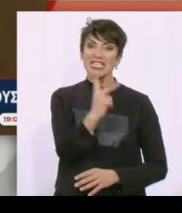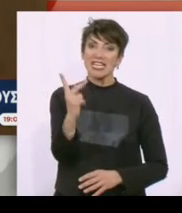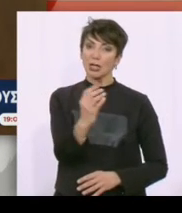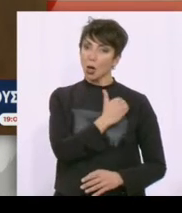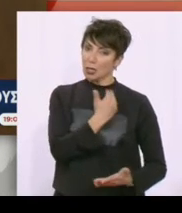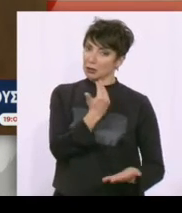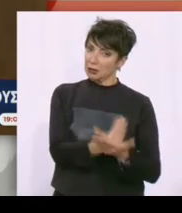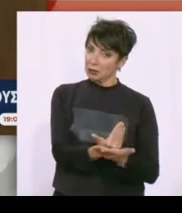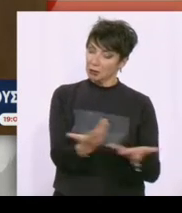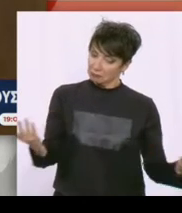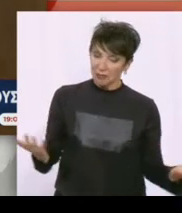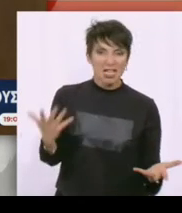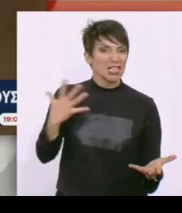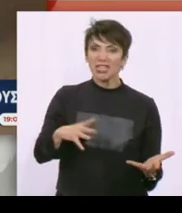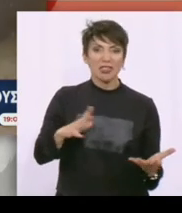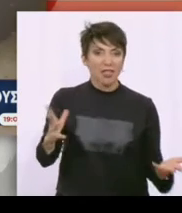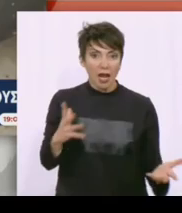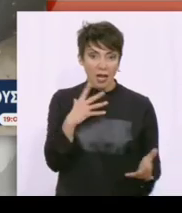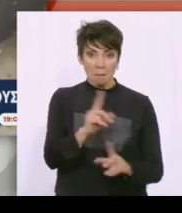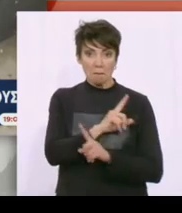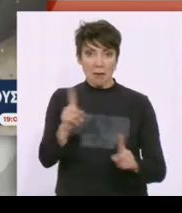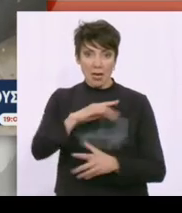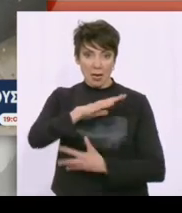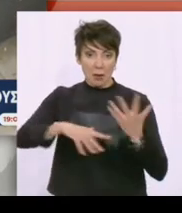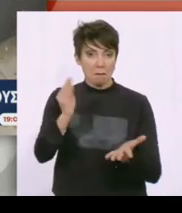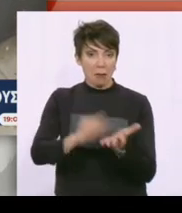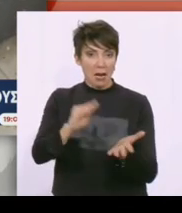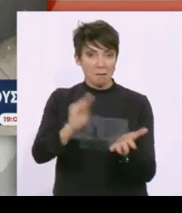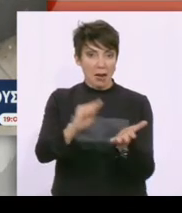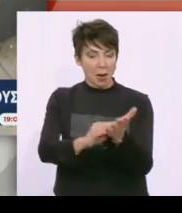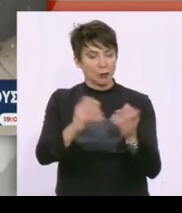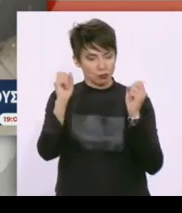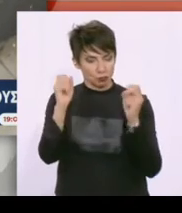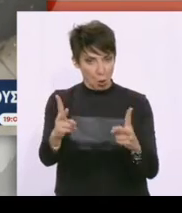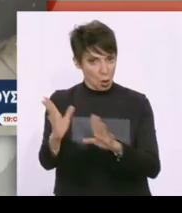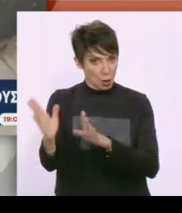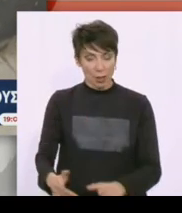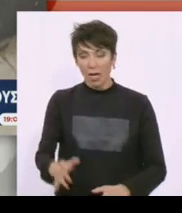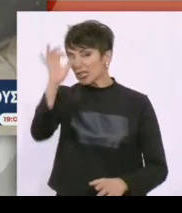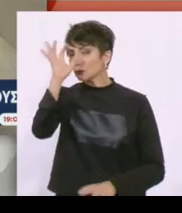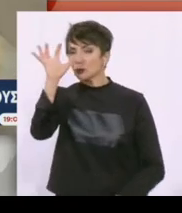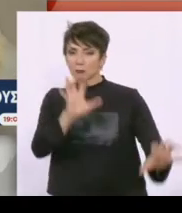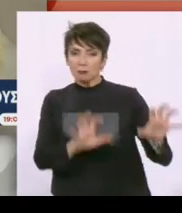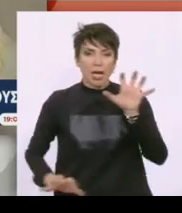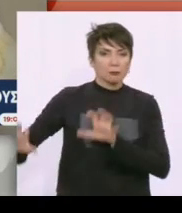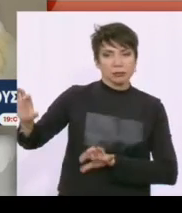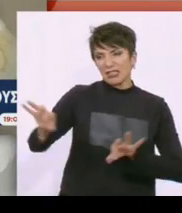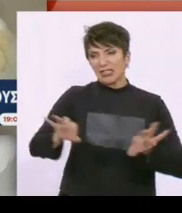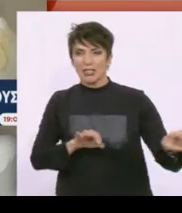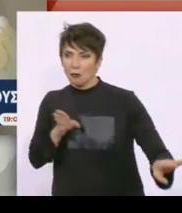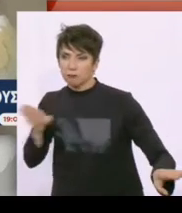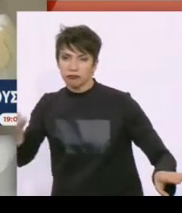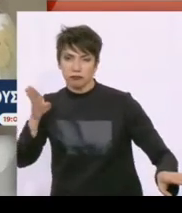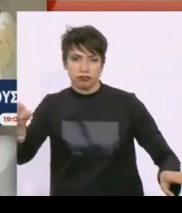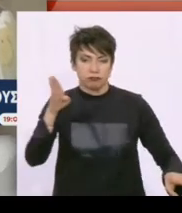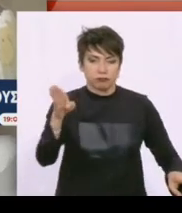για να μην θρηνήσουμε άλλα θύματα μέσα και έξω από τα γήπεδα. Η αστυνομία συνεχίζει σχεδιασμένα τους ελέγχους